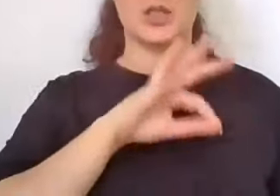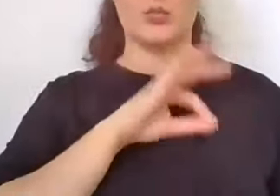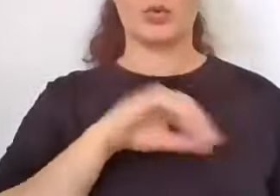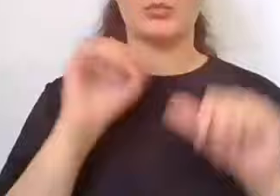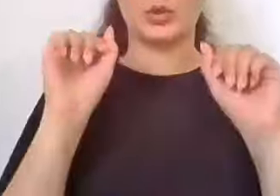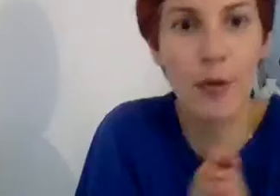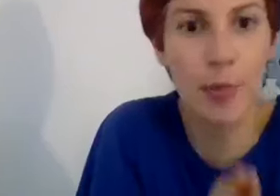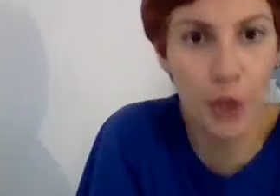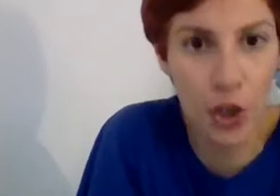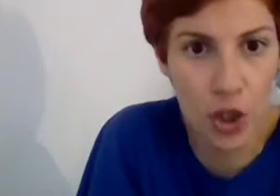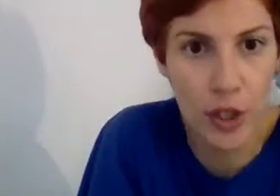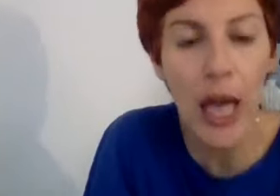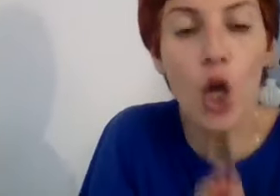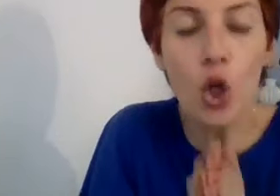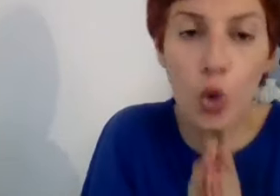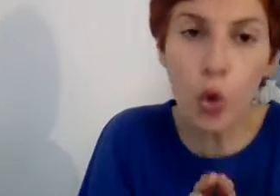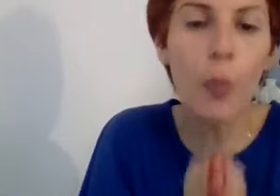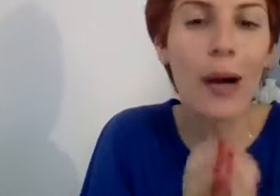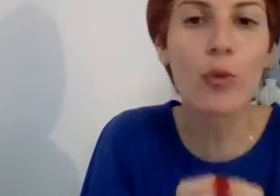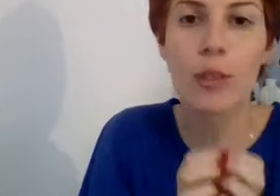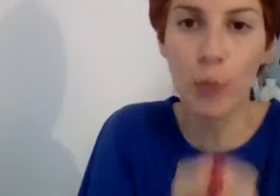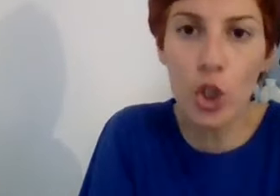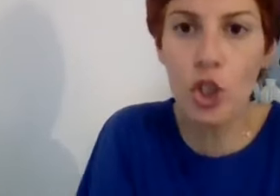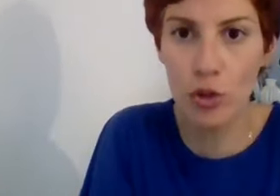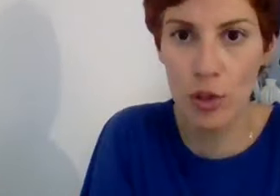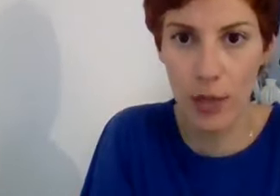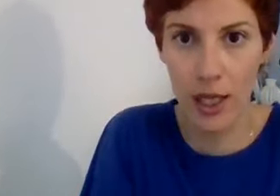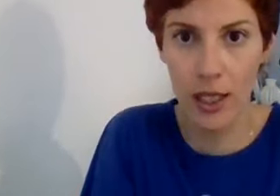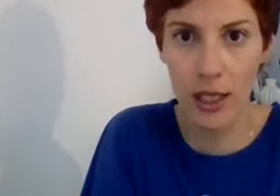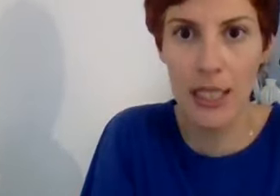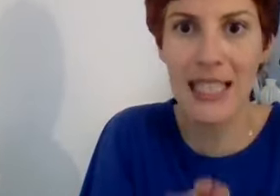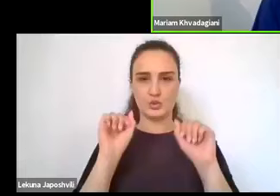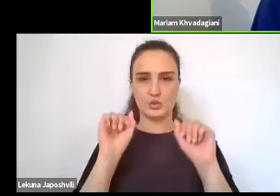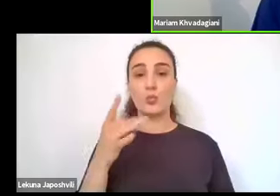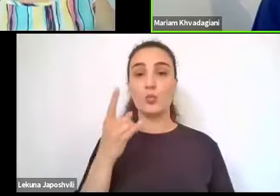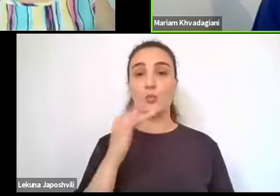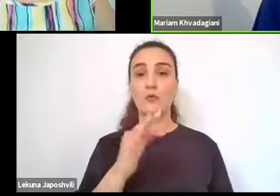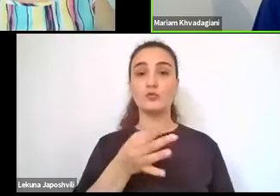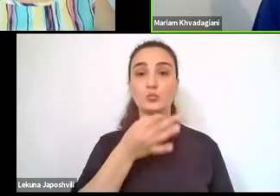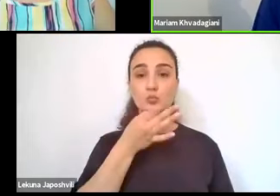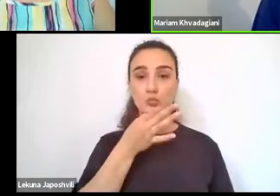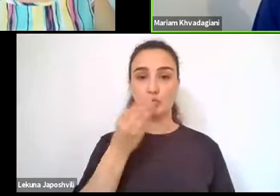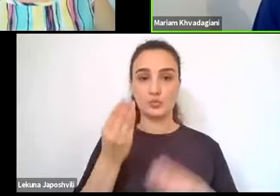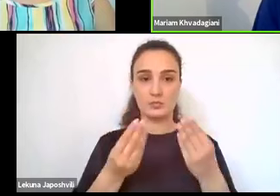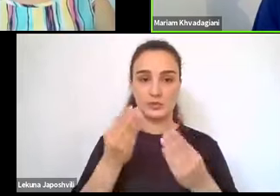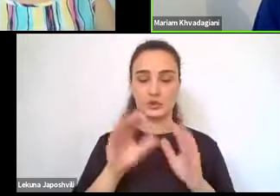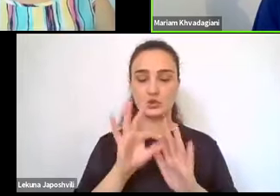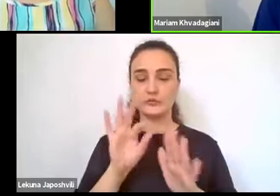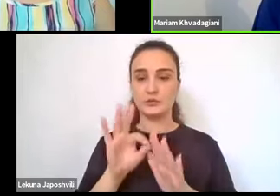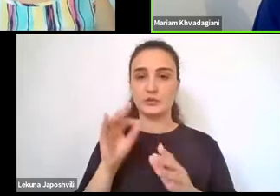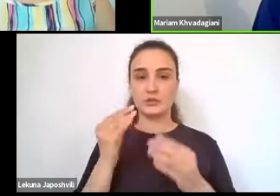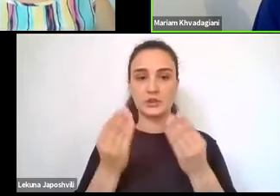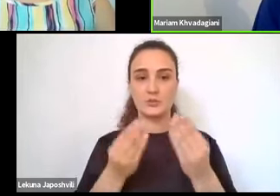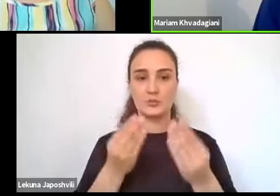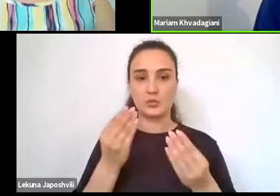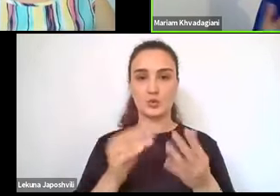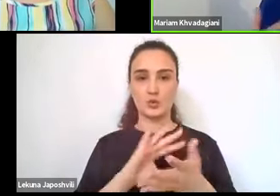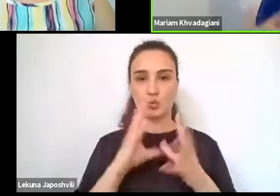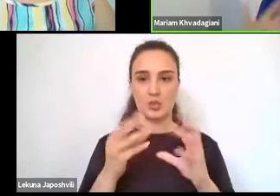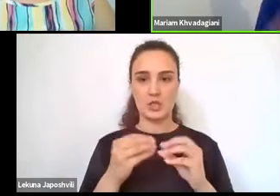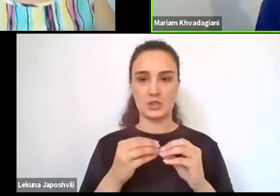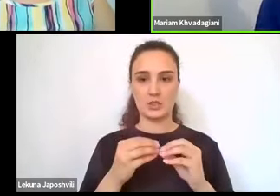როგორც გოგოს, ასევე ბიჭს. თუ ბავშვს მოსწონს მანქანა და სათამაშოების შერჩევის პრინციპი არის ზოგადად რა,